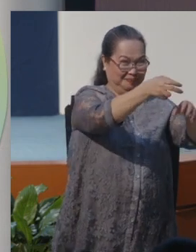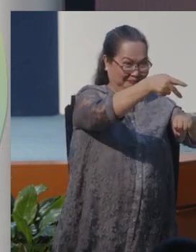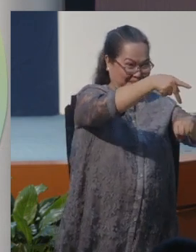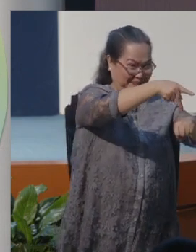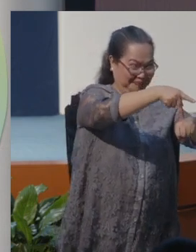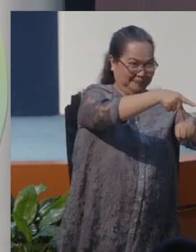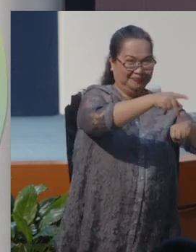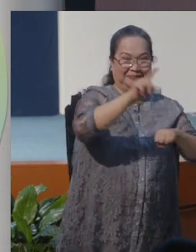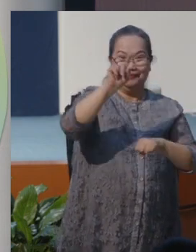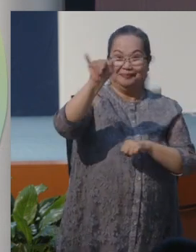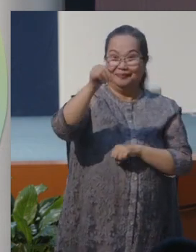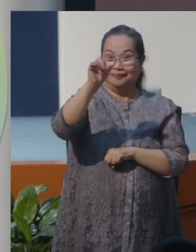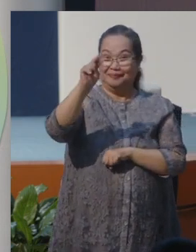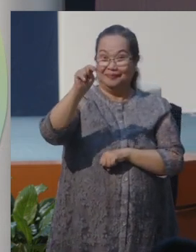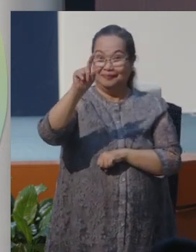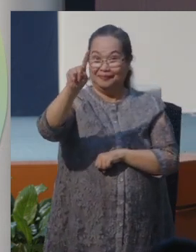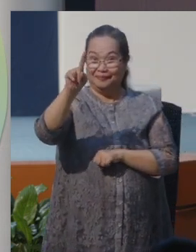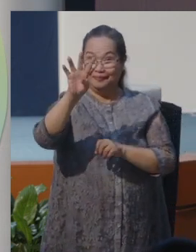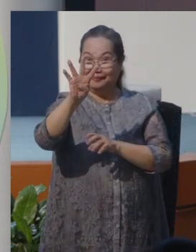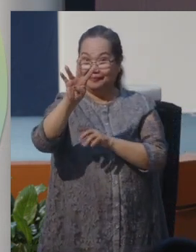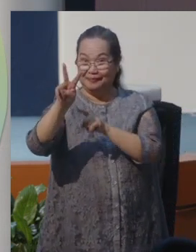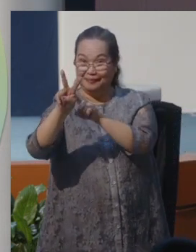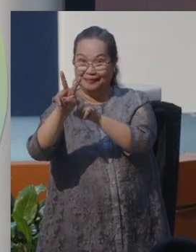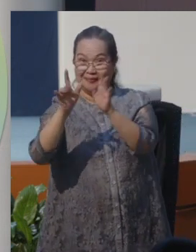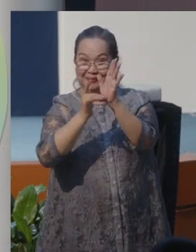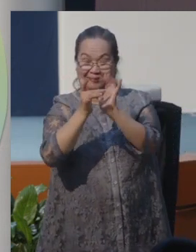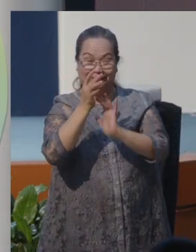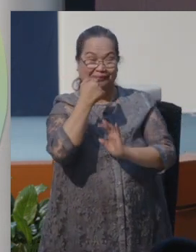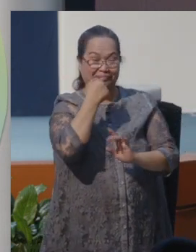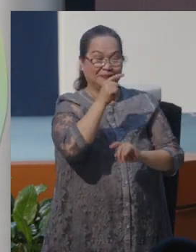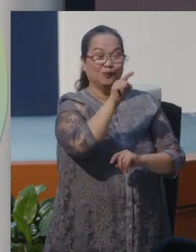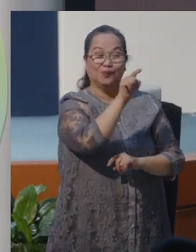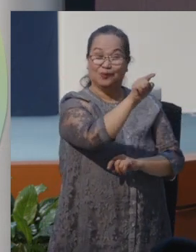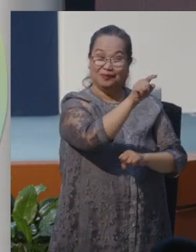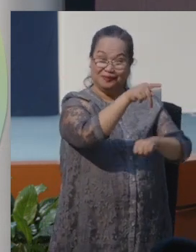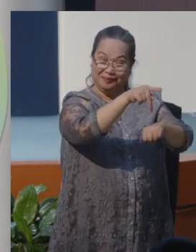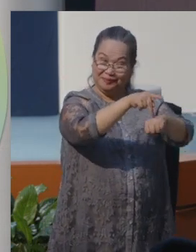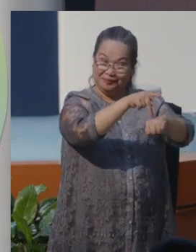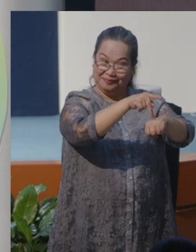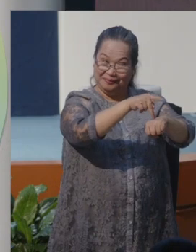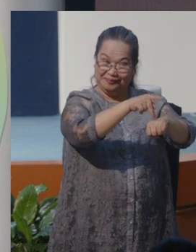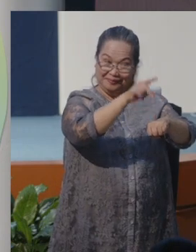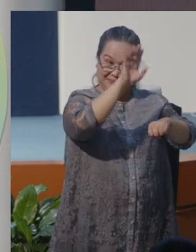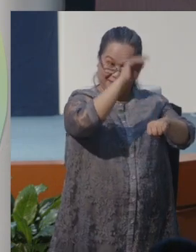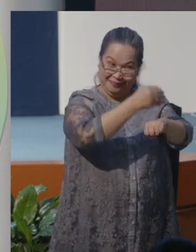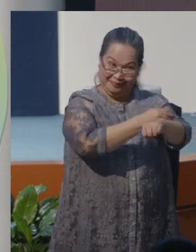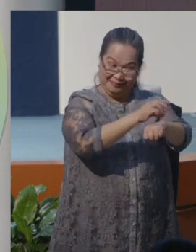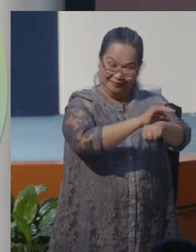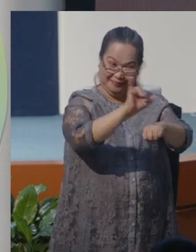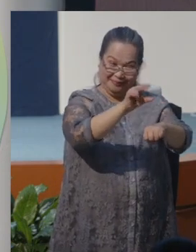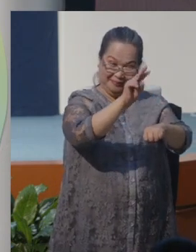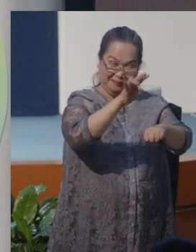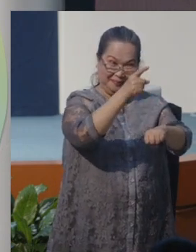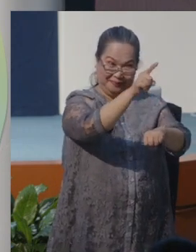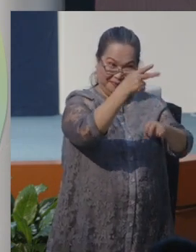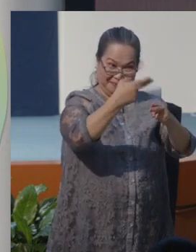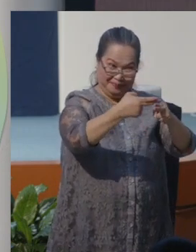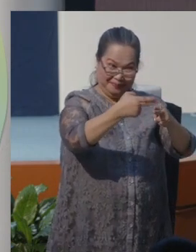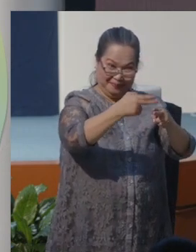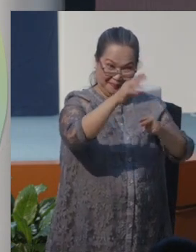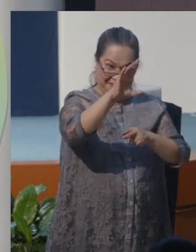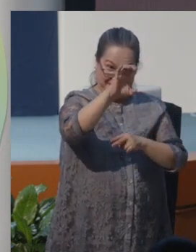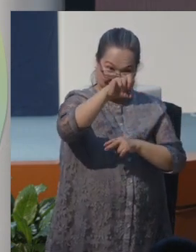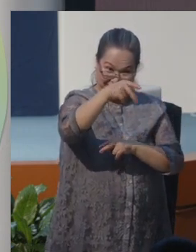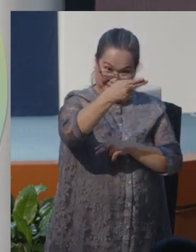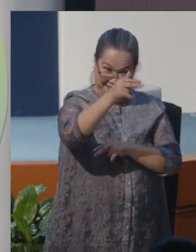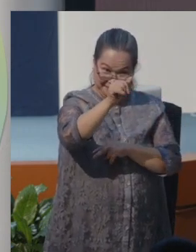John 1:42, tinawag siya ni Jesus, sabi niya, "You are Simon, the son of John. You shall be called Cephas,"